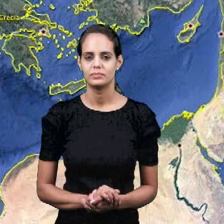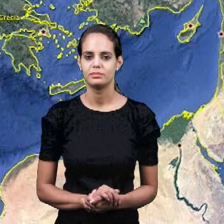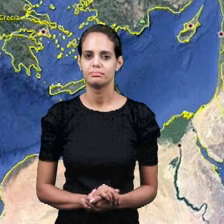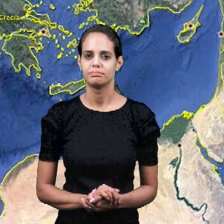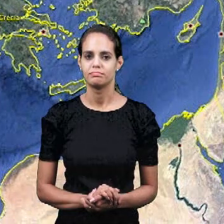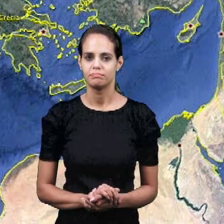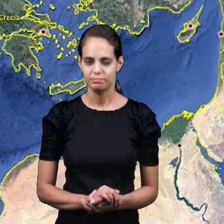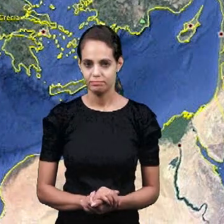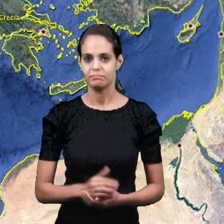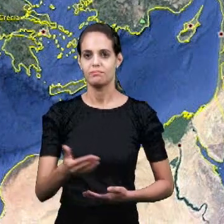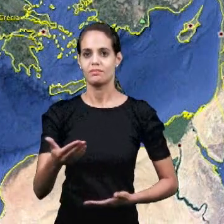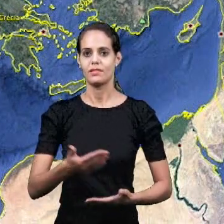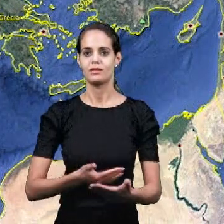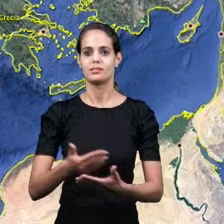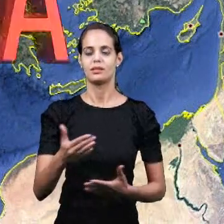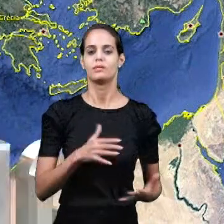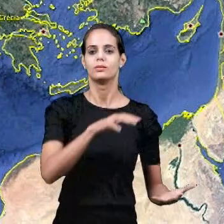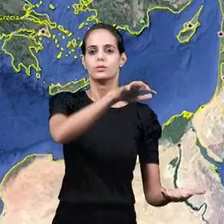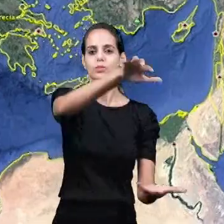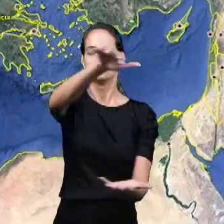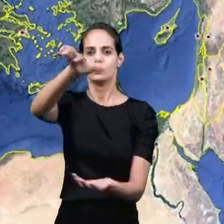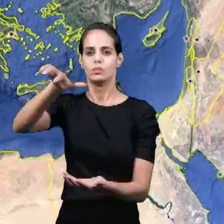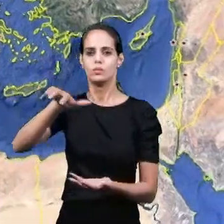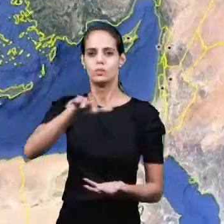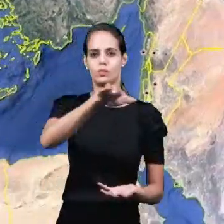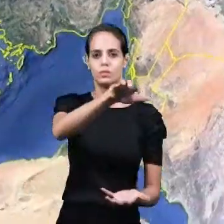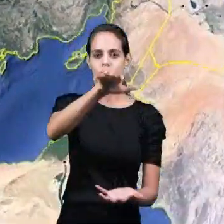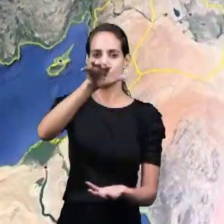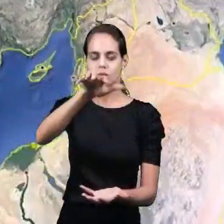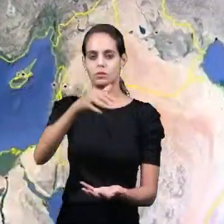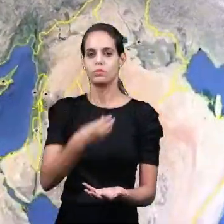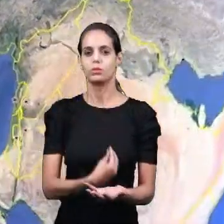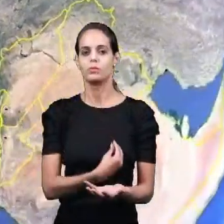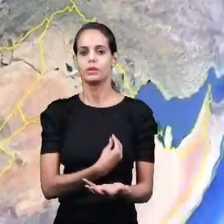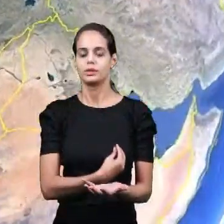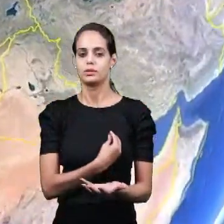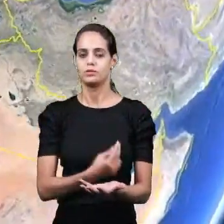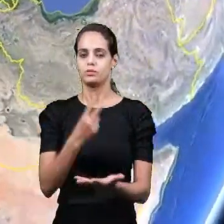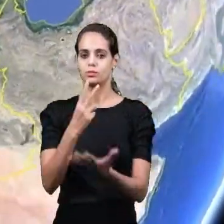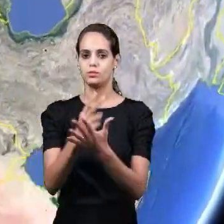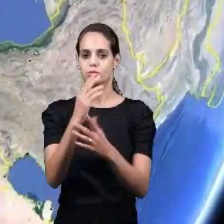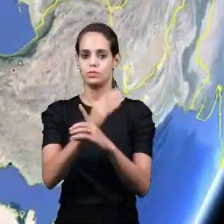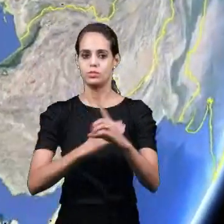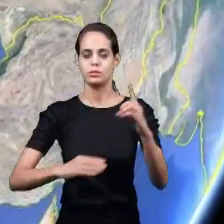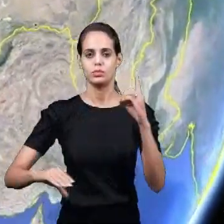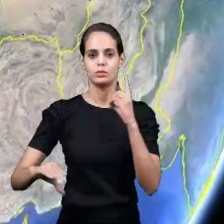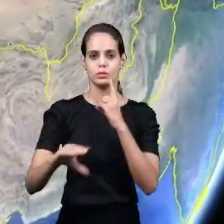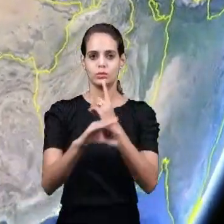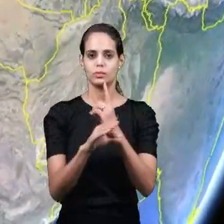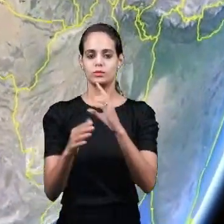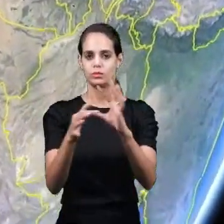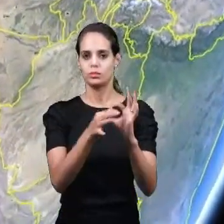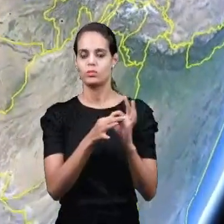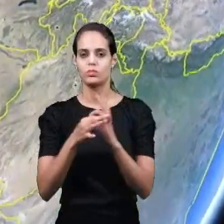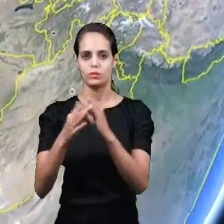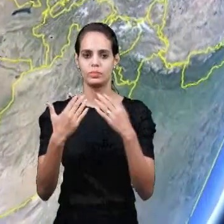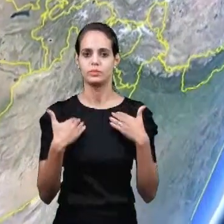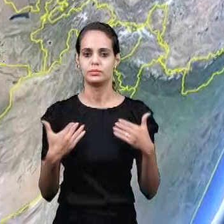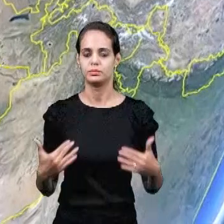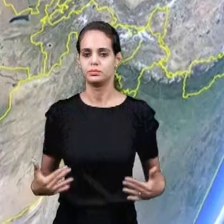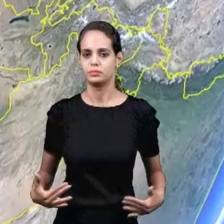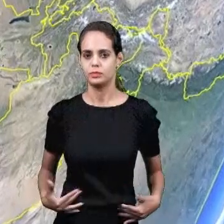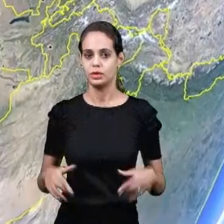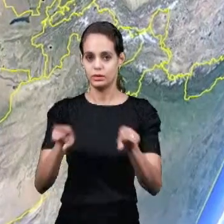Des frères et sœurs de toutes les parties du monde participent d'un même culte, ensemble dans un même corps et dans un